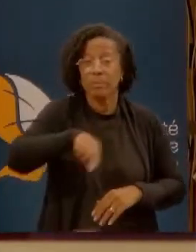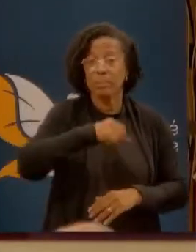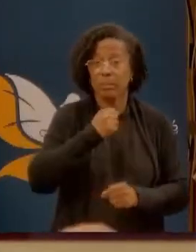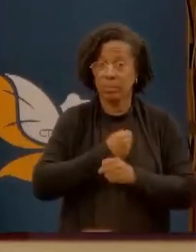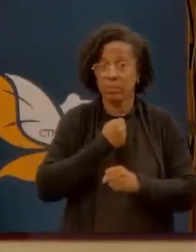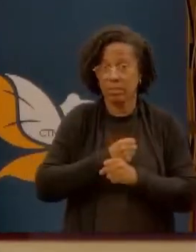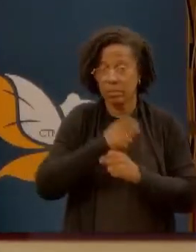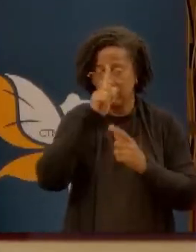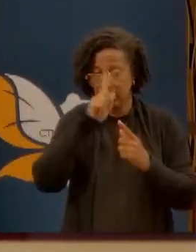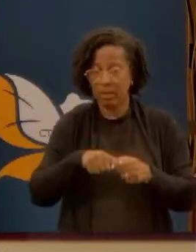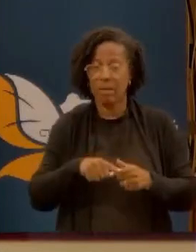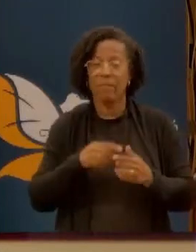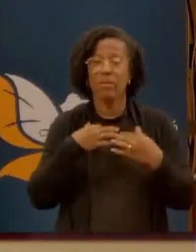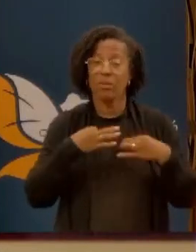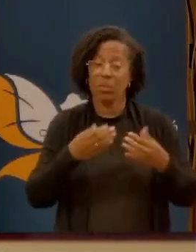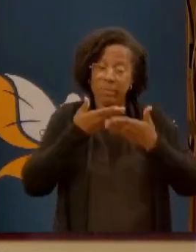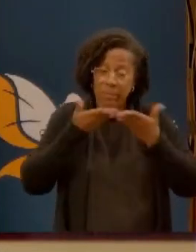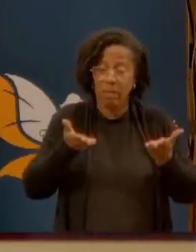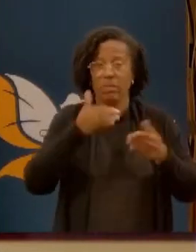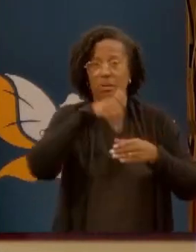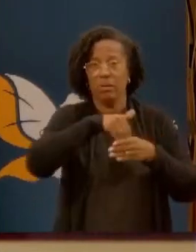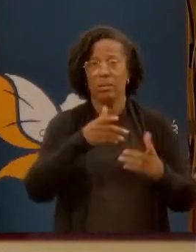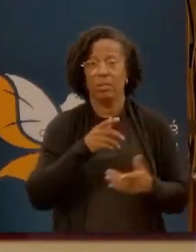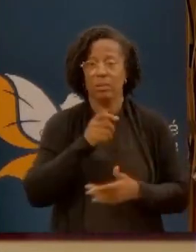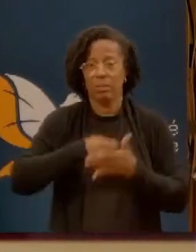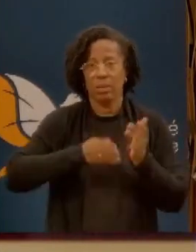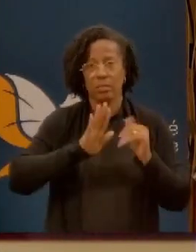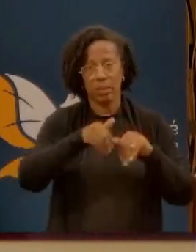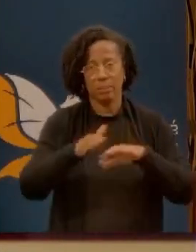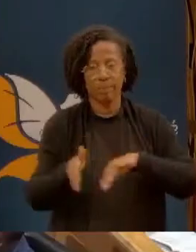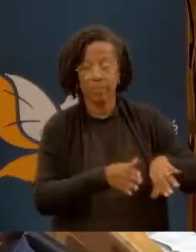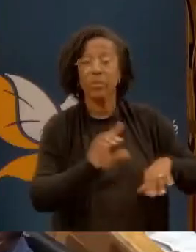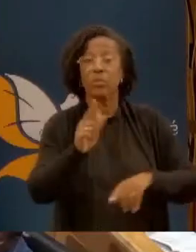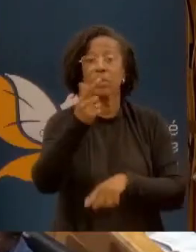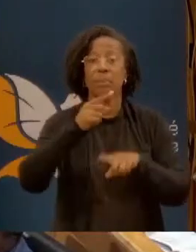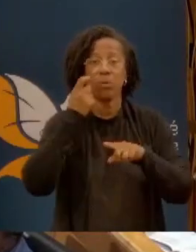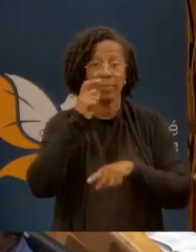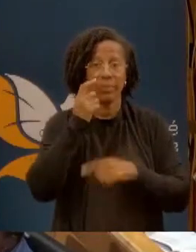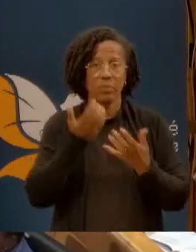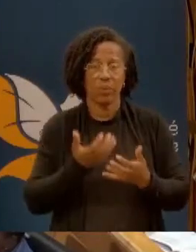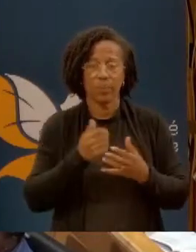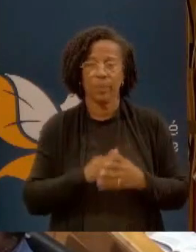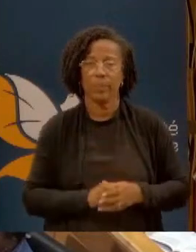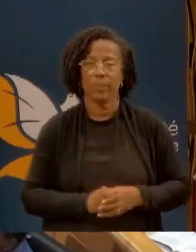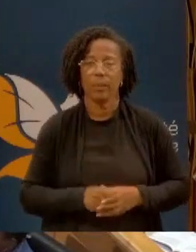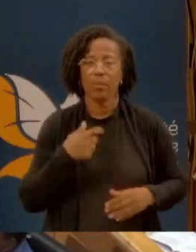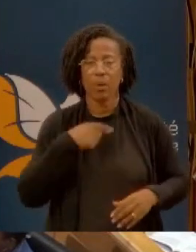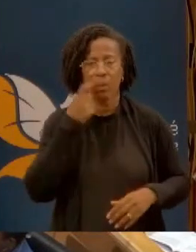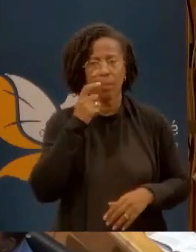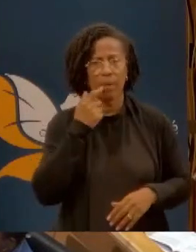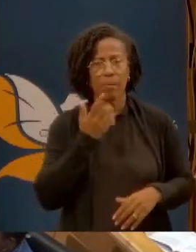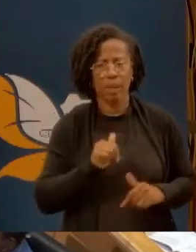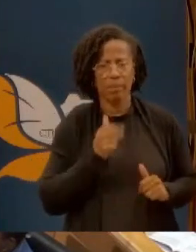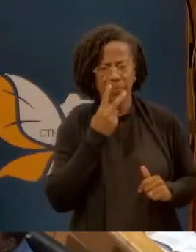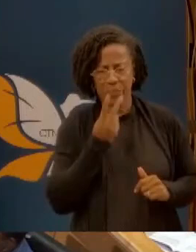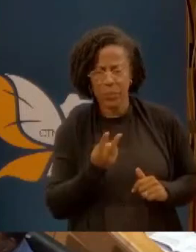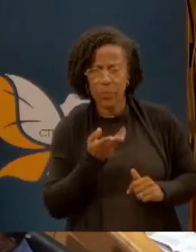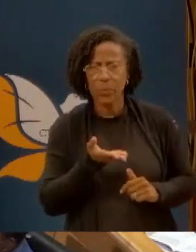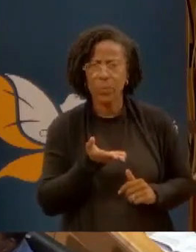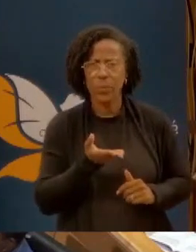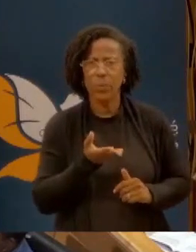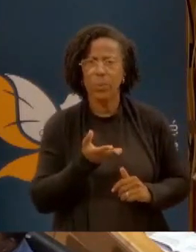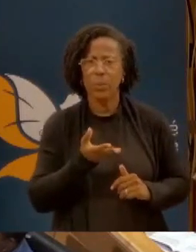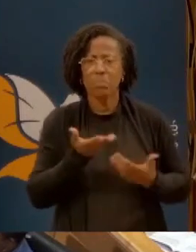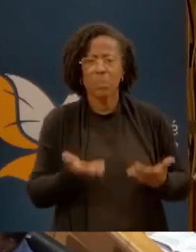transparence. La deuxième chose sur laquelle nous voulons faire des observations, alors j'ai vu que ce qui est à la